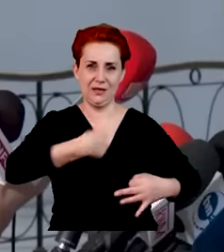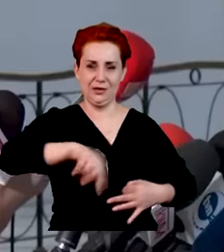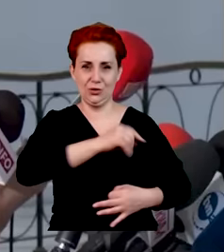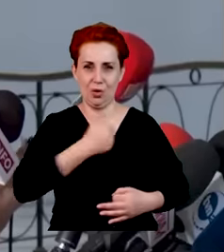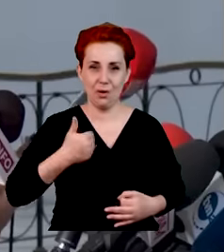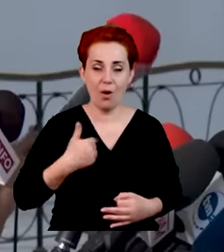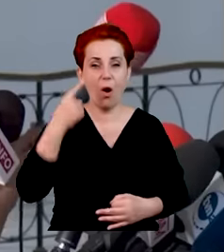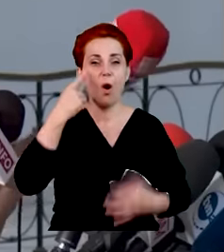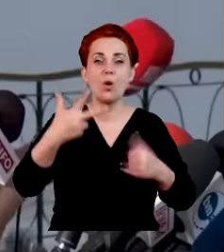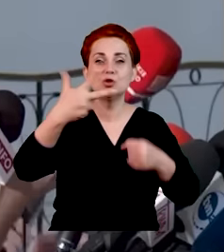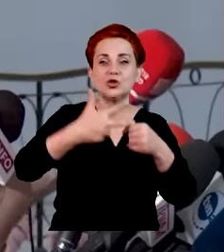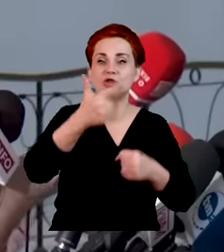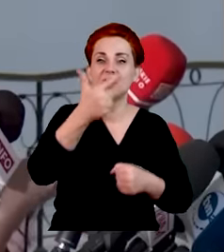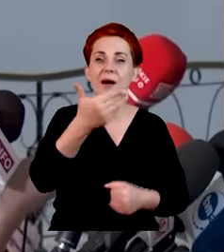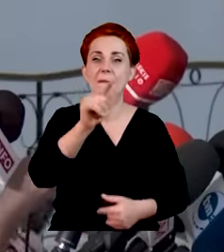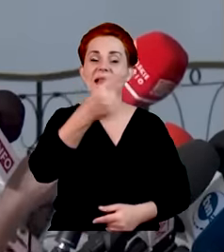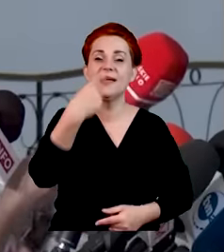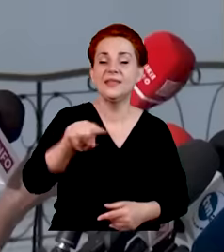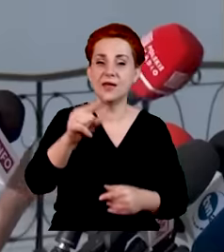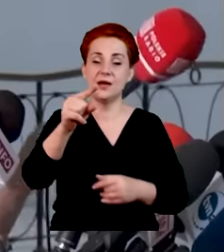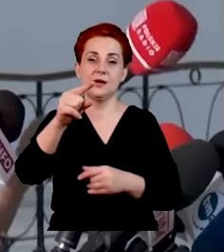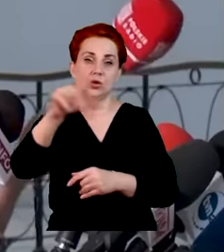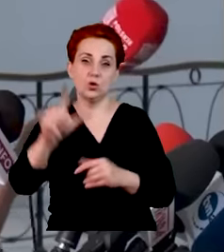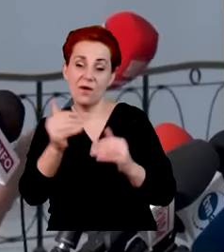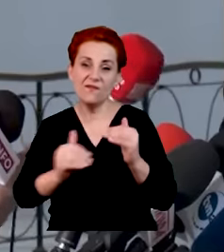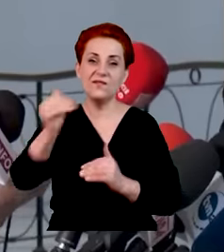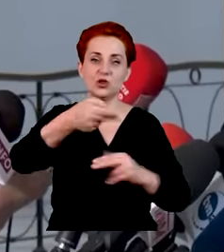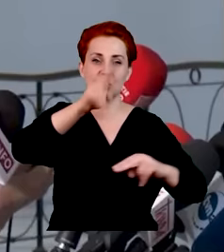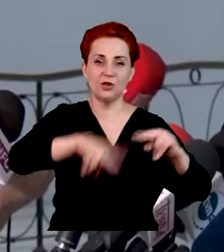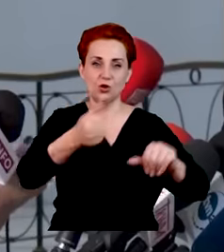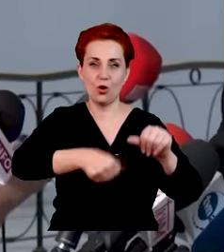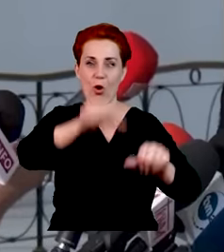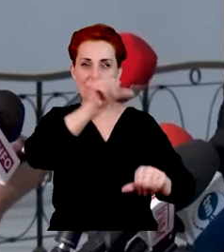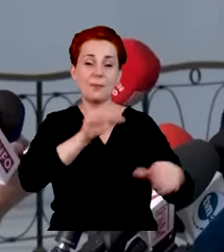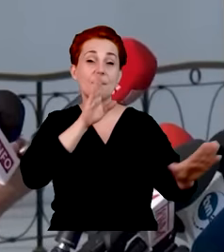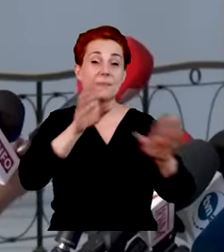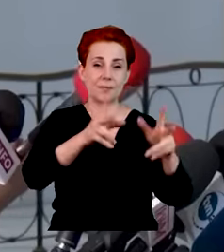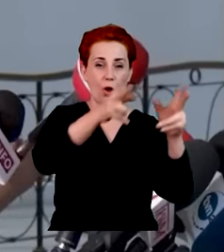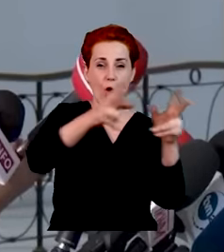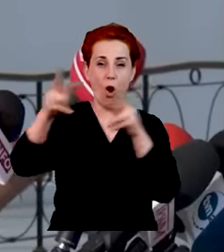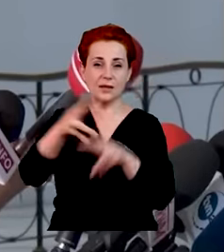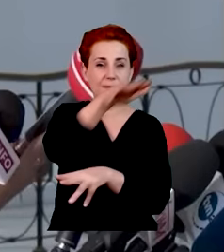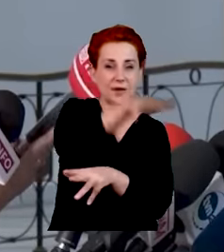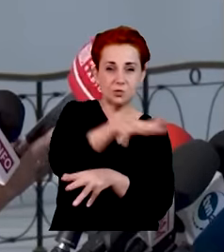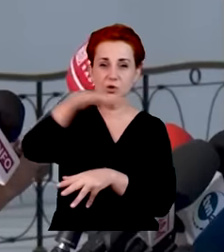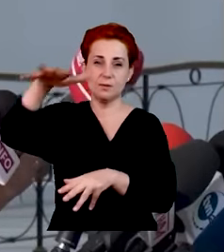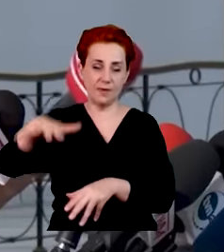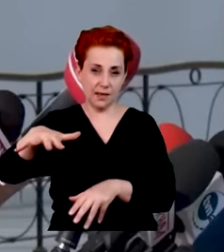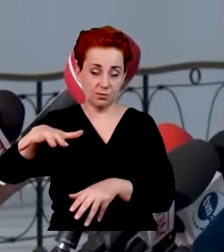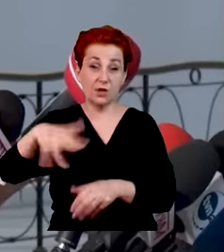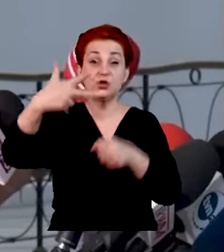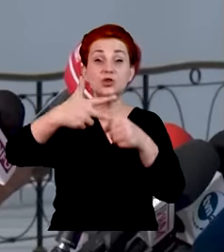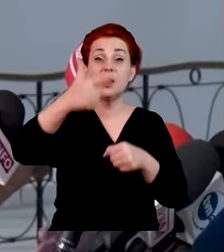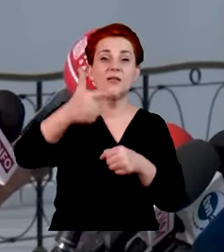32 miliardy złotych wyższy niż to było w roku ubiegłym w analogicznym okresie pierwszych pięciu miesięcy te 32